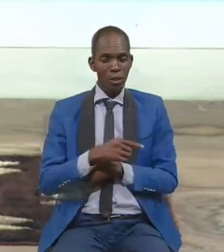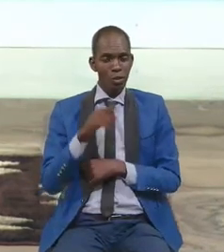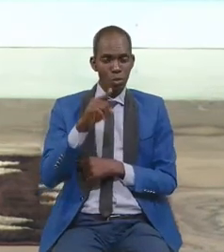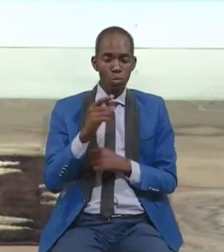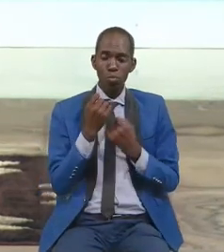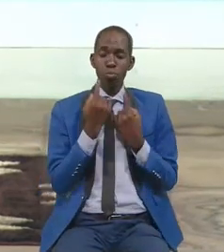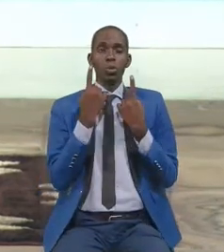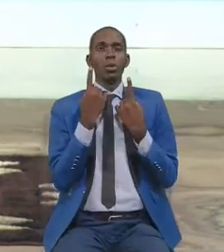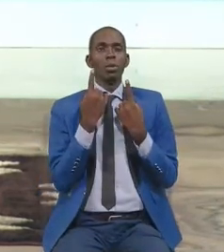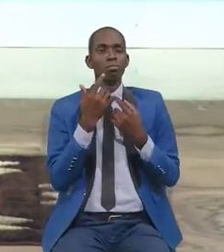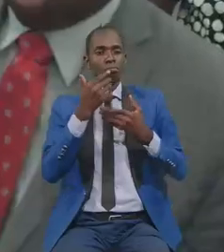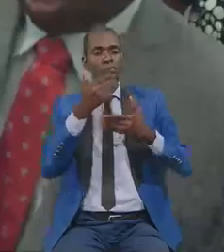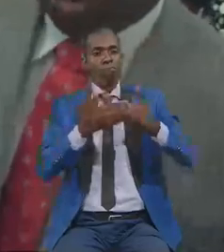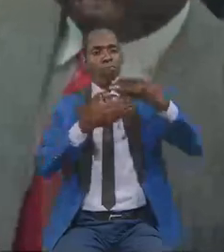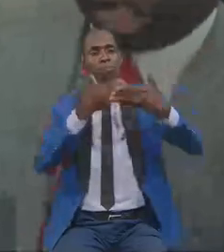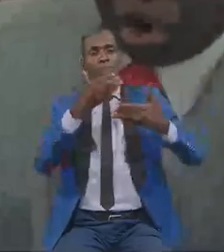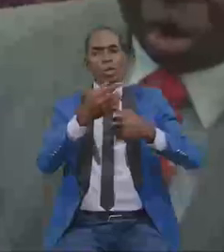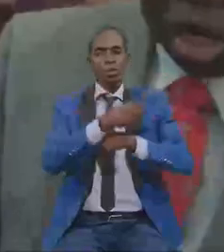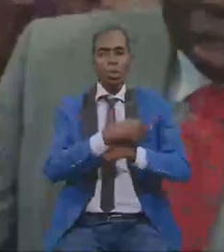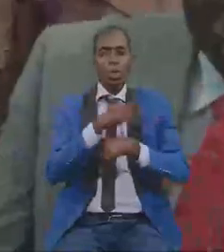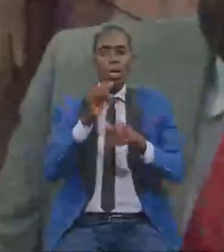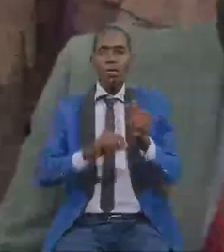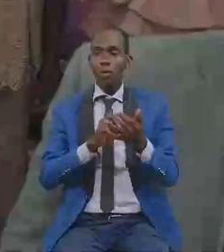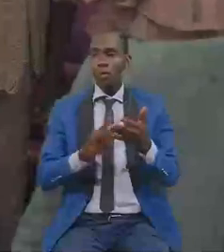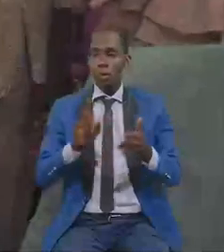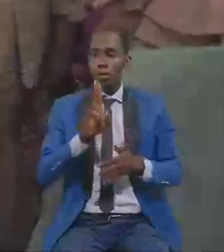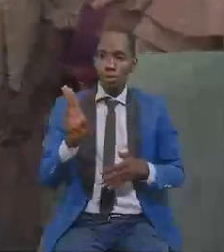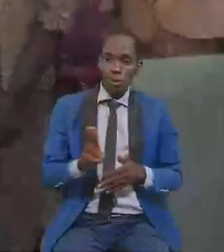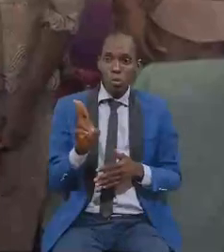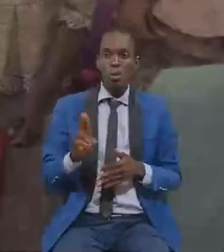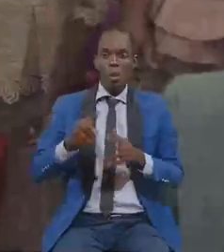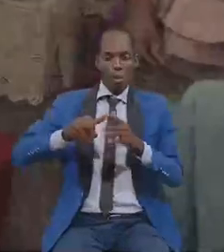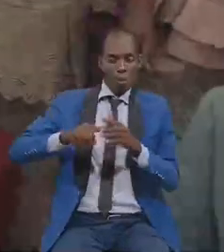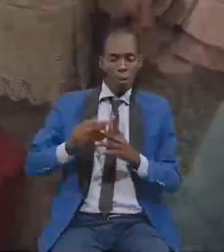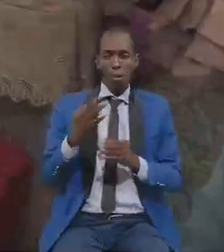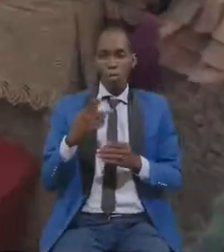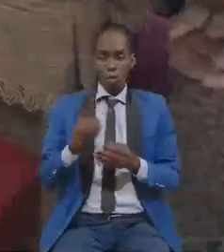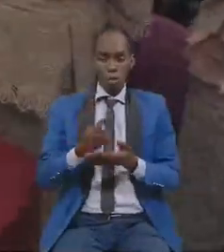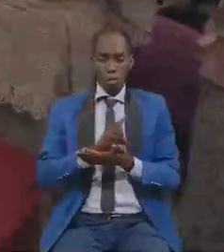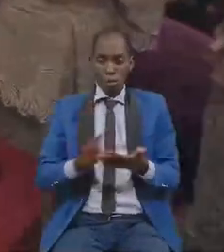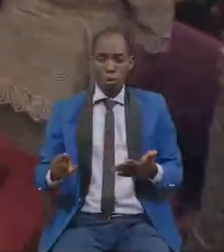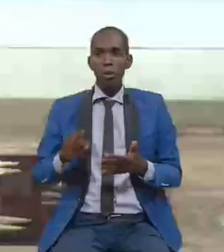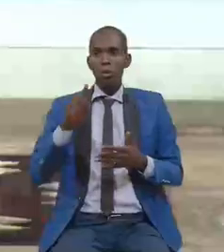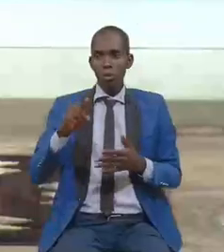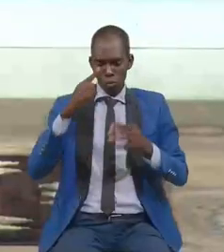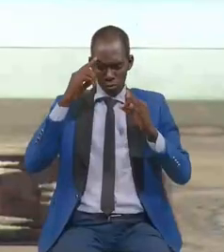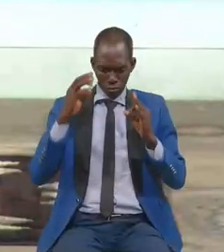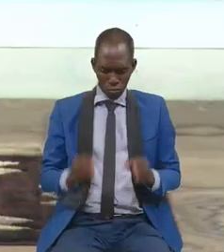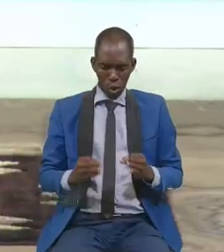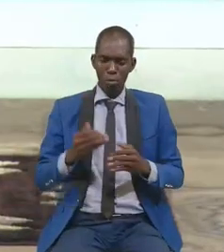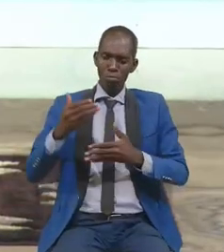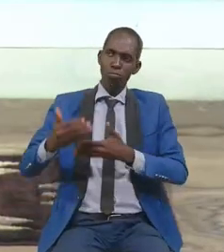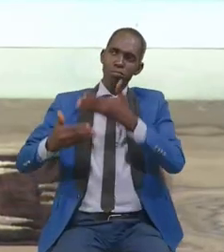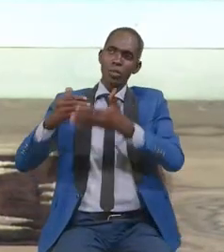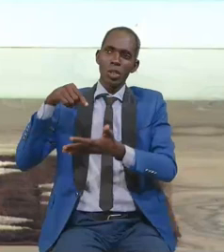chaque semaine que vous passez, a commencé a commencé par le premier